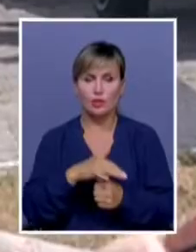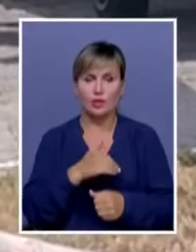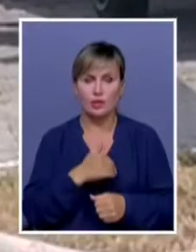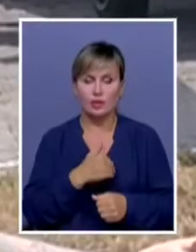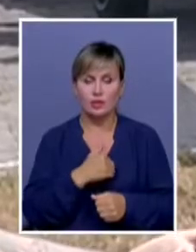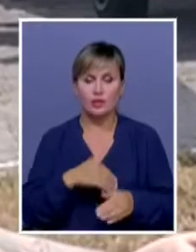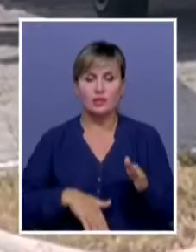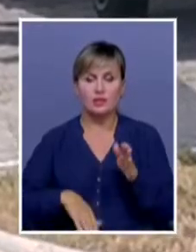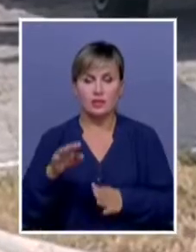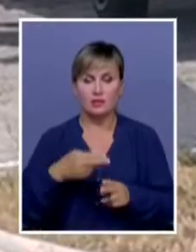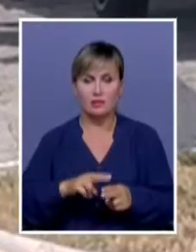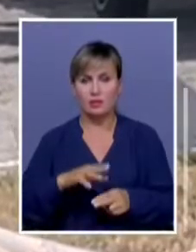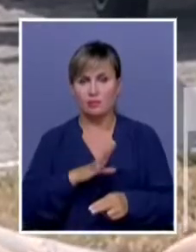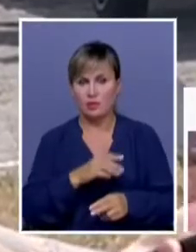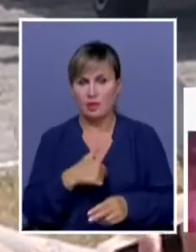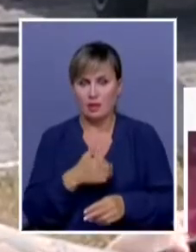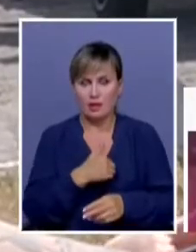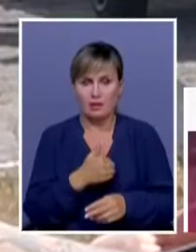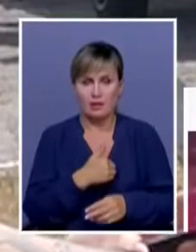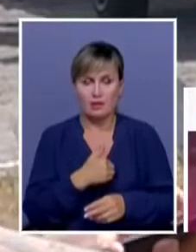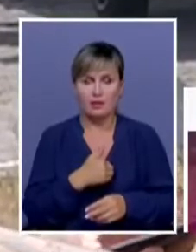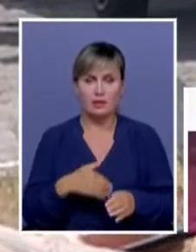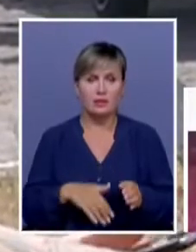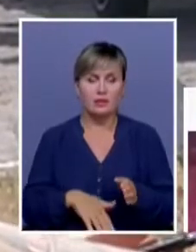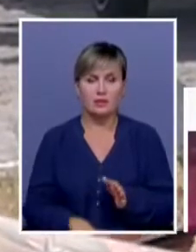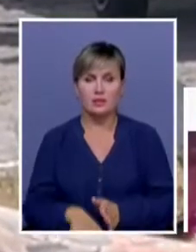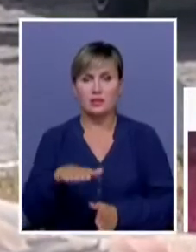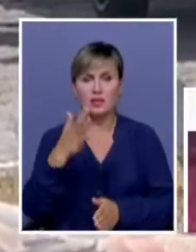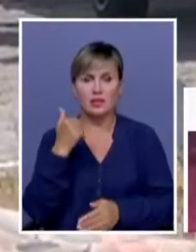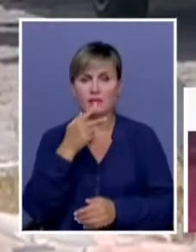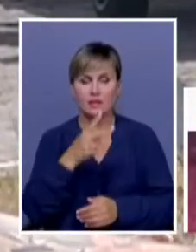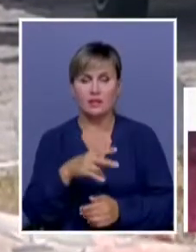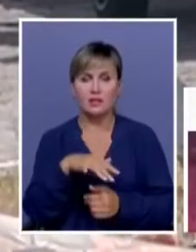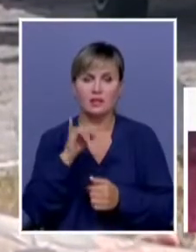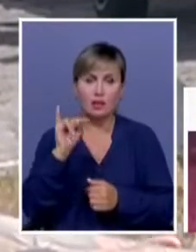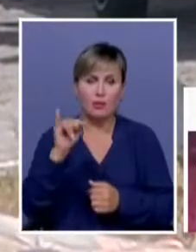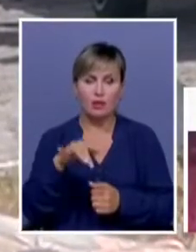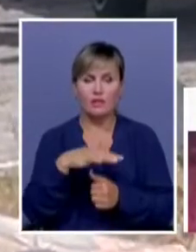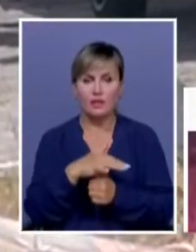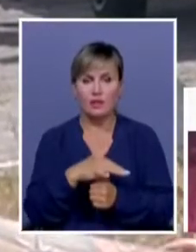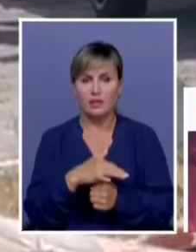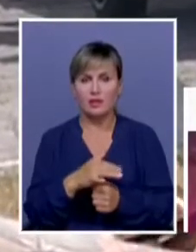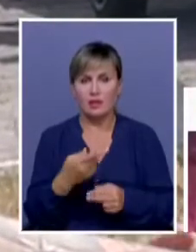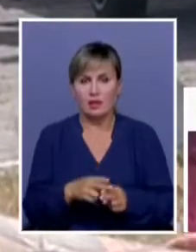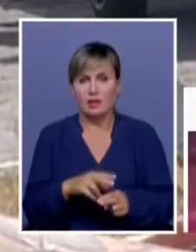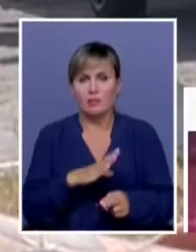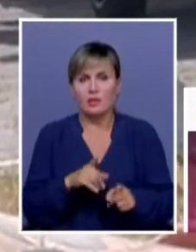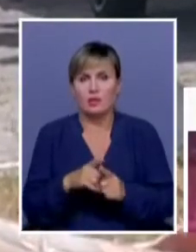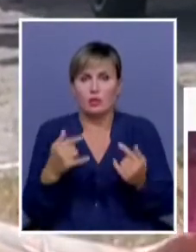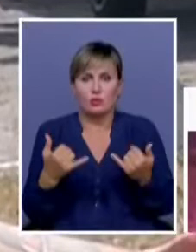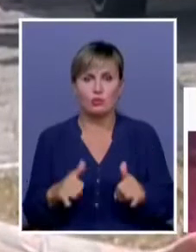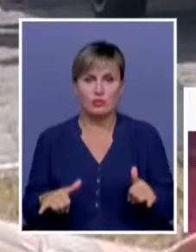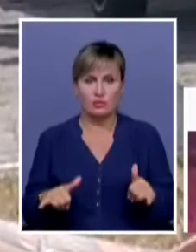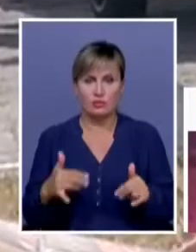с детства это было, что летать, когда в детстве еще видели самолеты, вертолеты, для нас это было, не знаю, так удивительно. А потом,